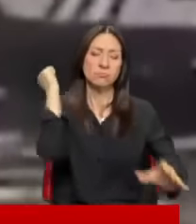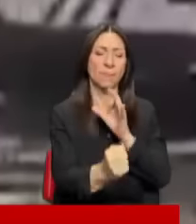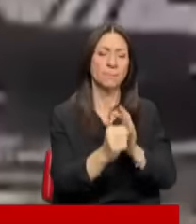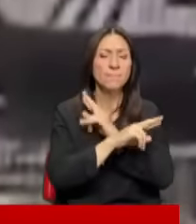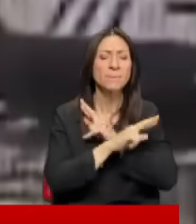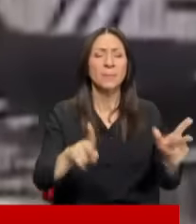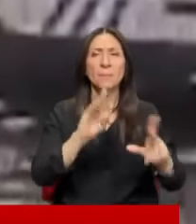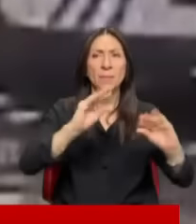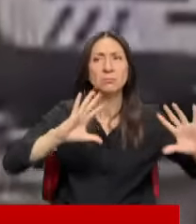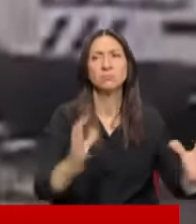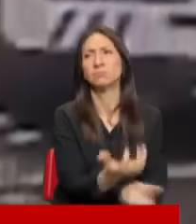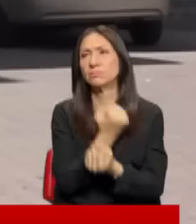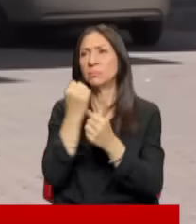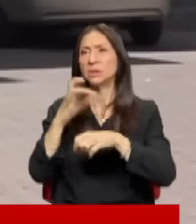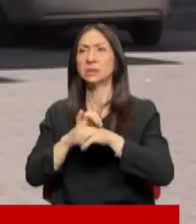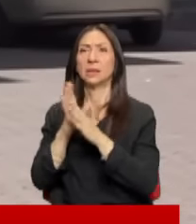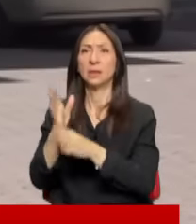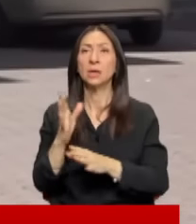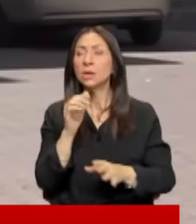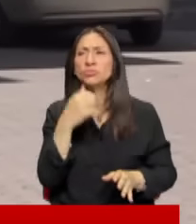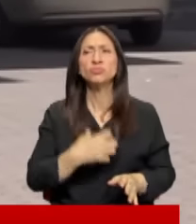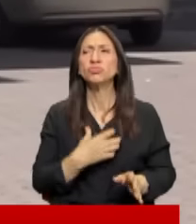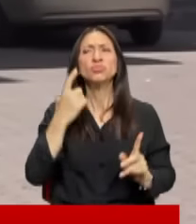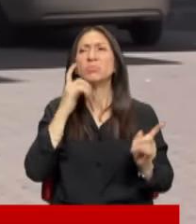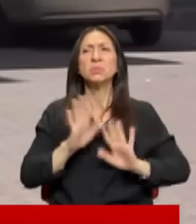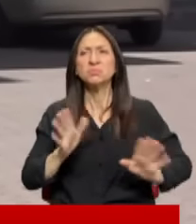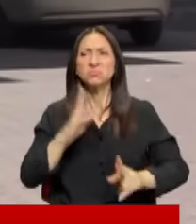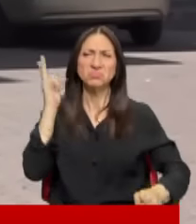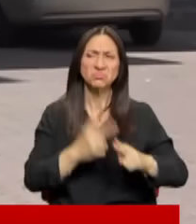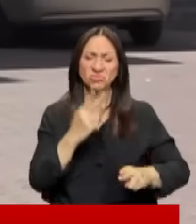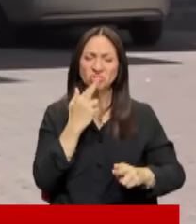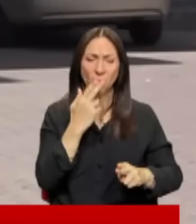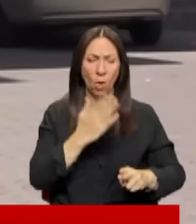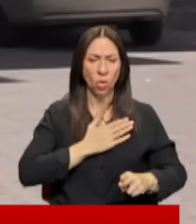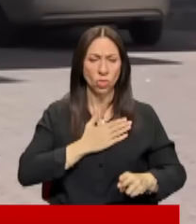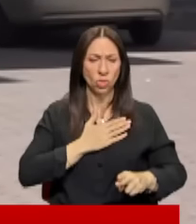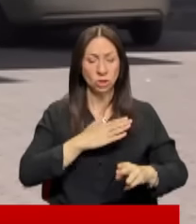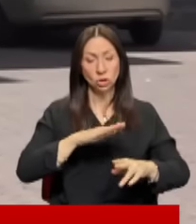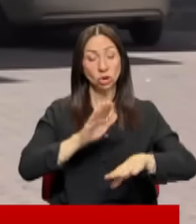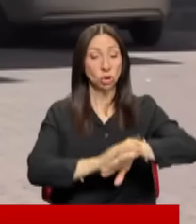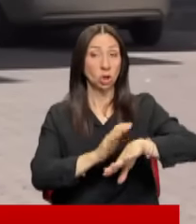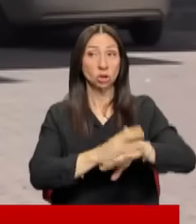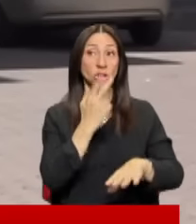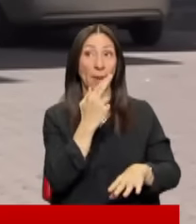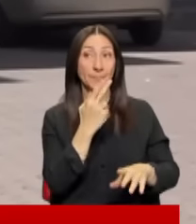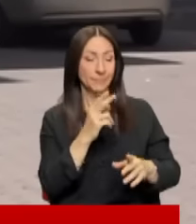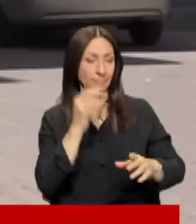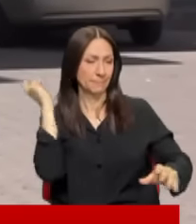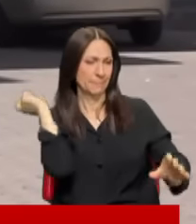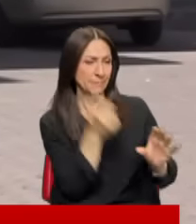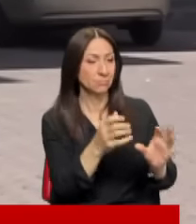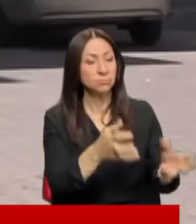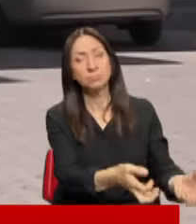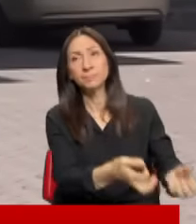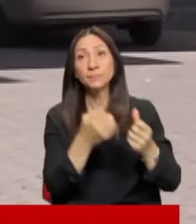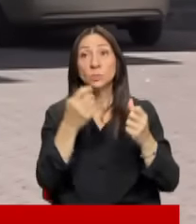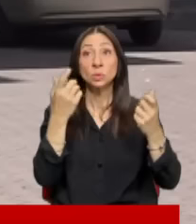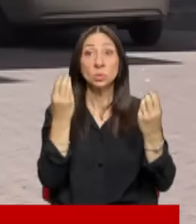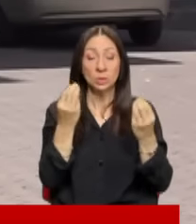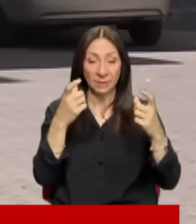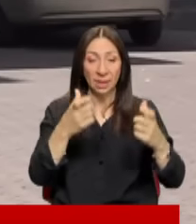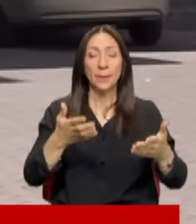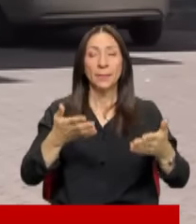kırdılar, bebekleri kurtardılar. Hiç tereddüt etmeden, düşünmeden aracın sol ön camını kırıp bebekleri araçtan çıkardım hemen. Güvenli bir alana